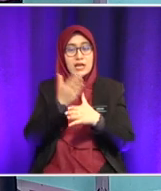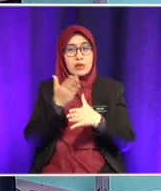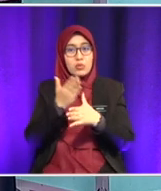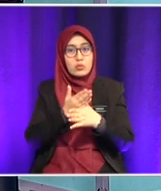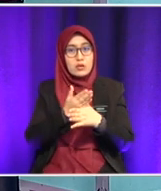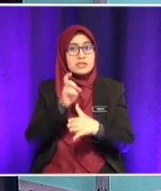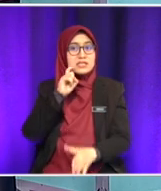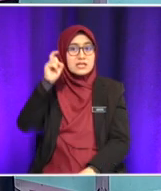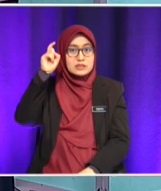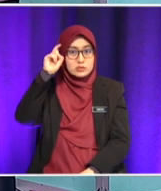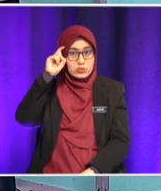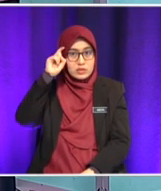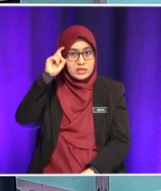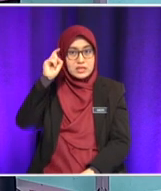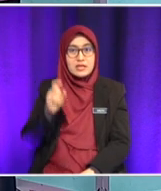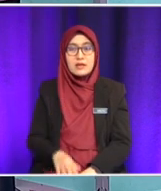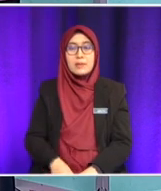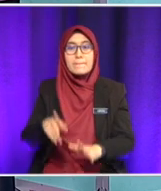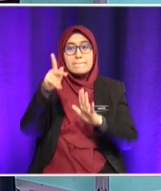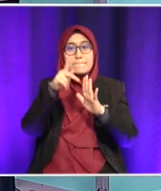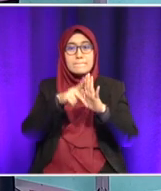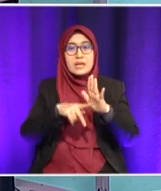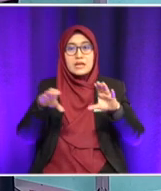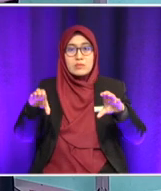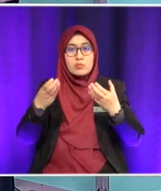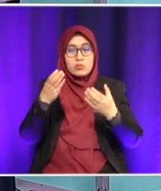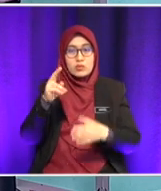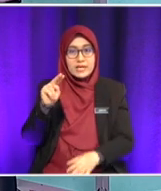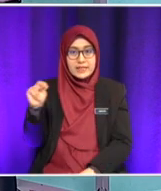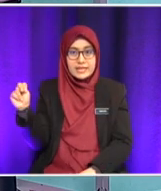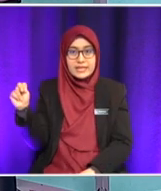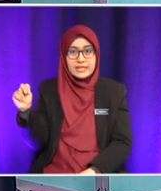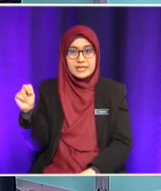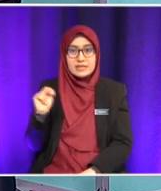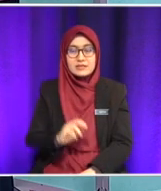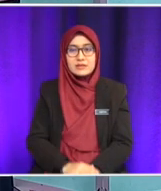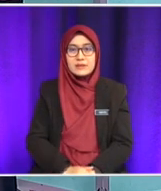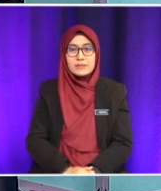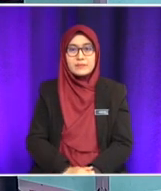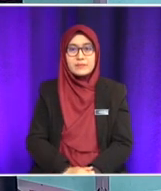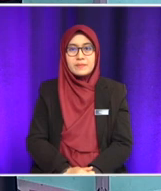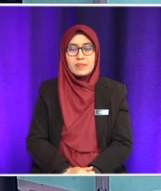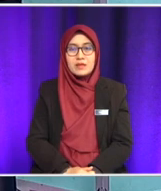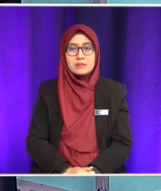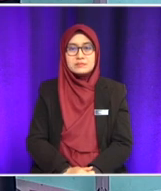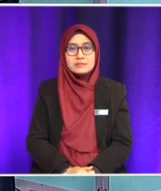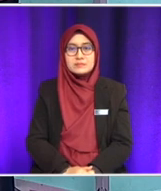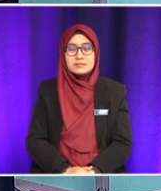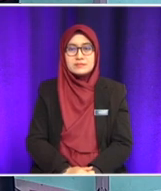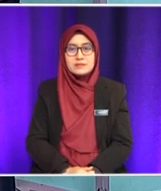ini adalah sentuhan di tempat-tempat yang tidak selamat bagian ini